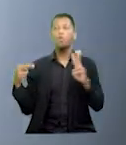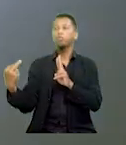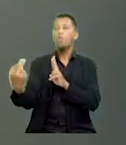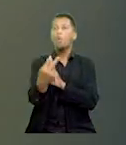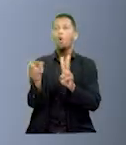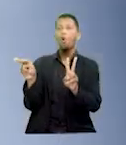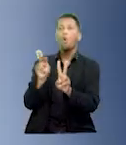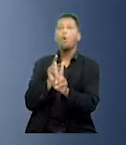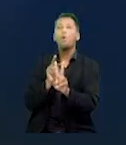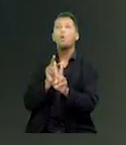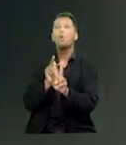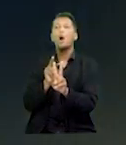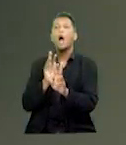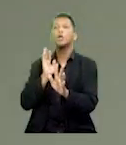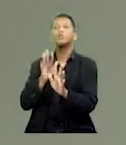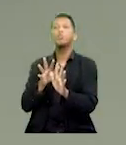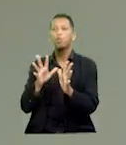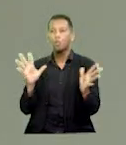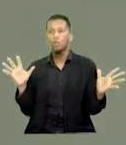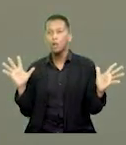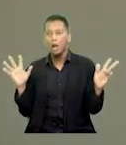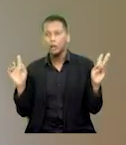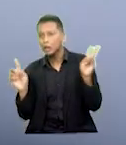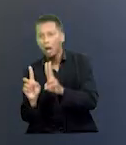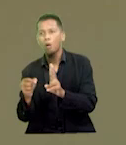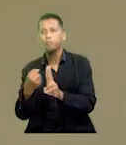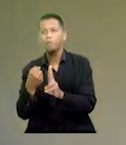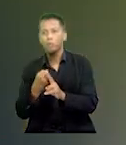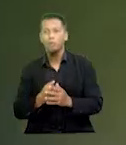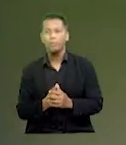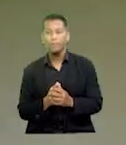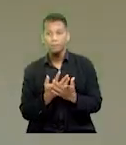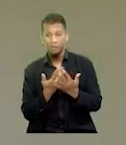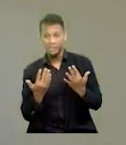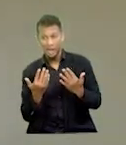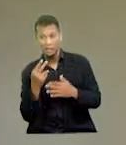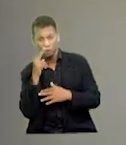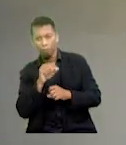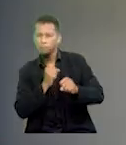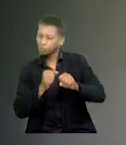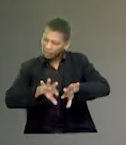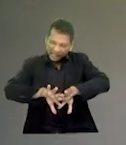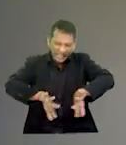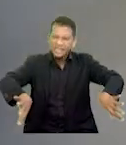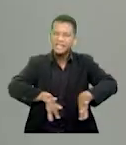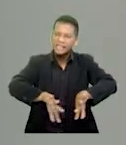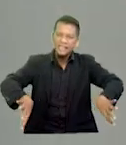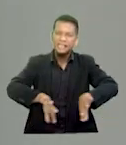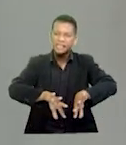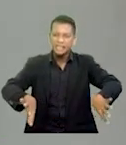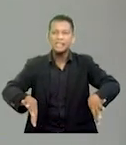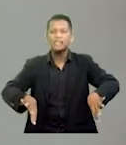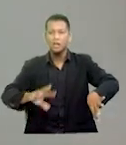korban. Warga yang berada di sekitar lokasi berusaha melerai pengeroyokan terhadap korban. Dari rekaman video amatir